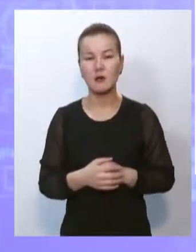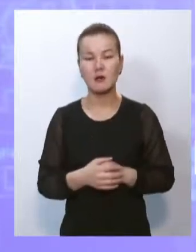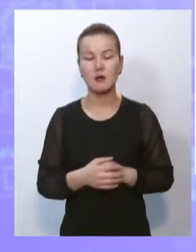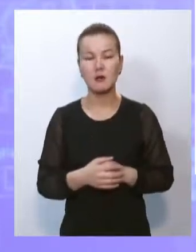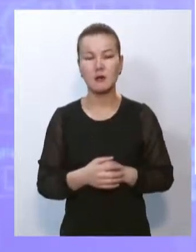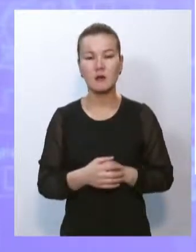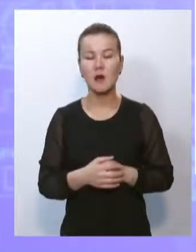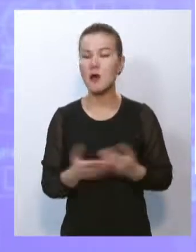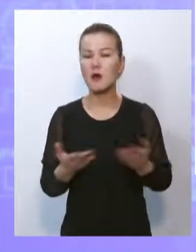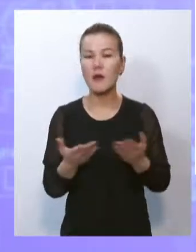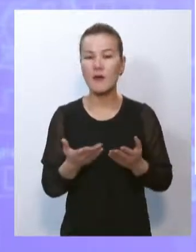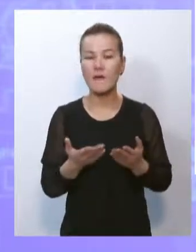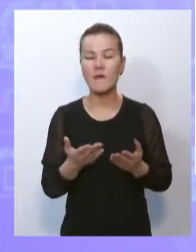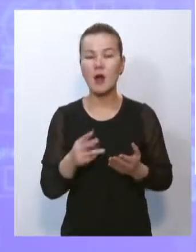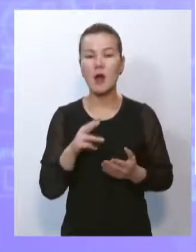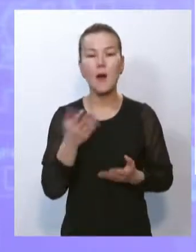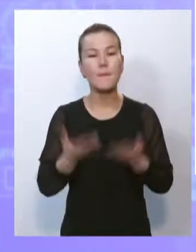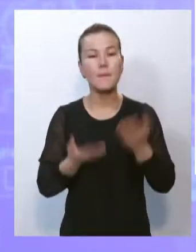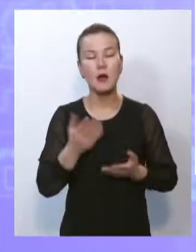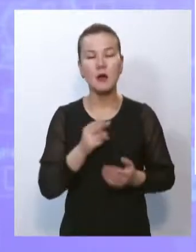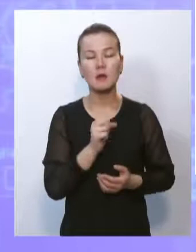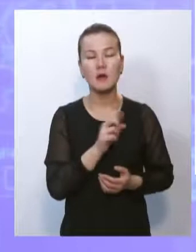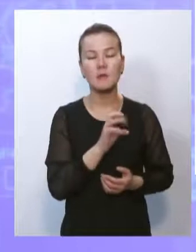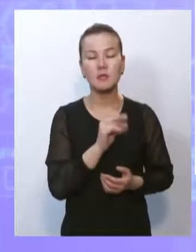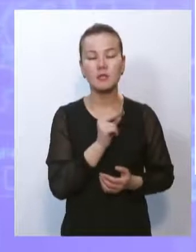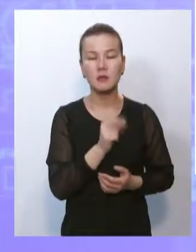какова масса кабачка